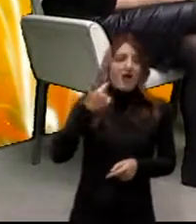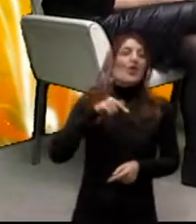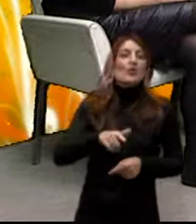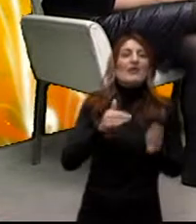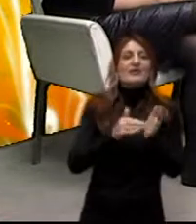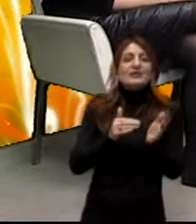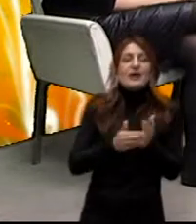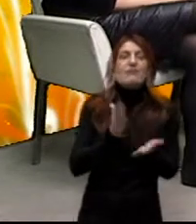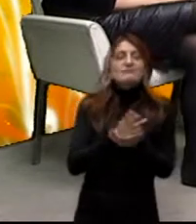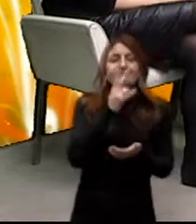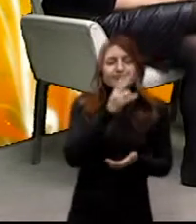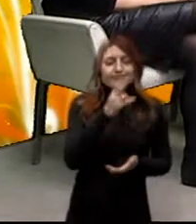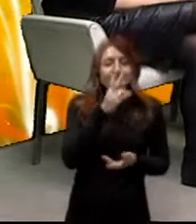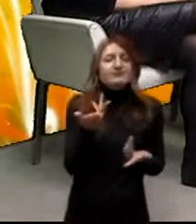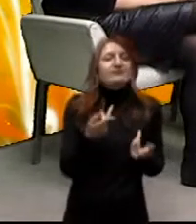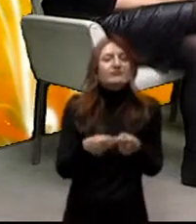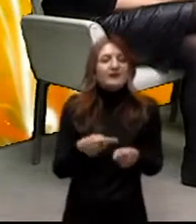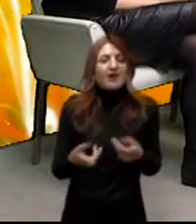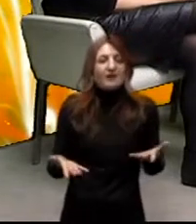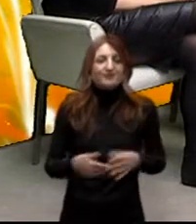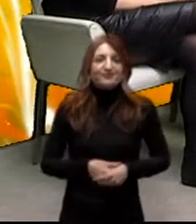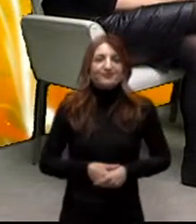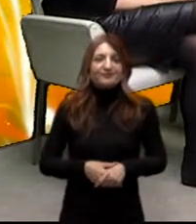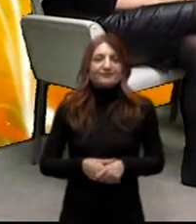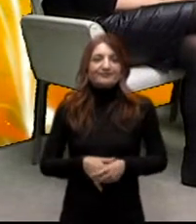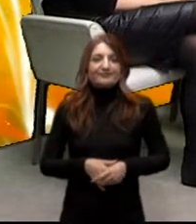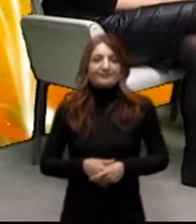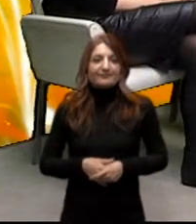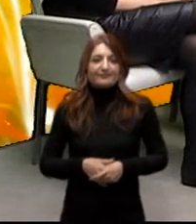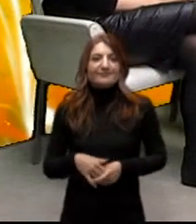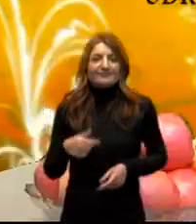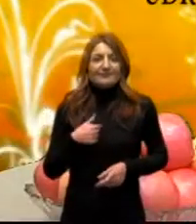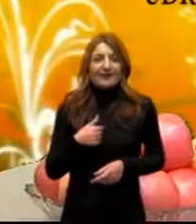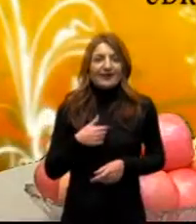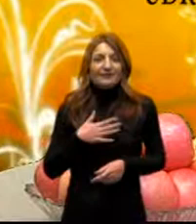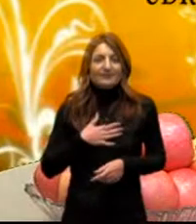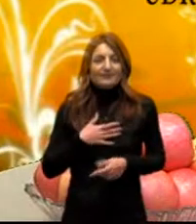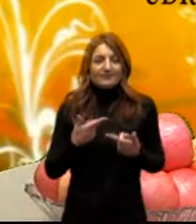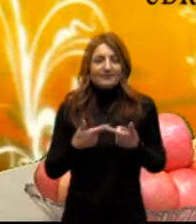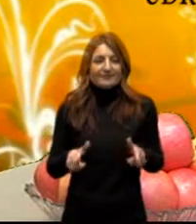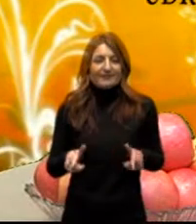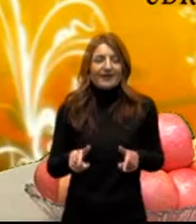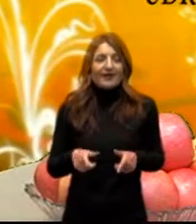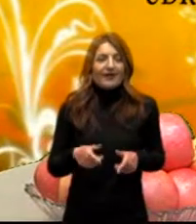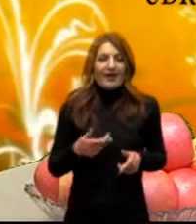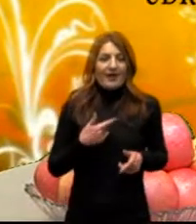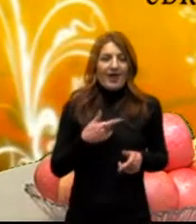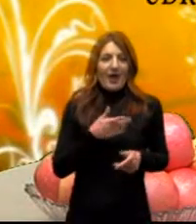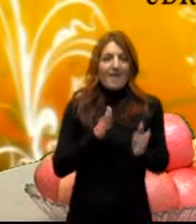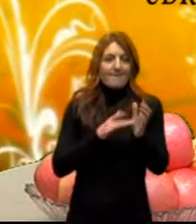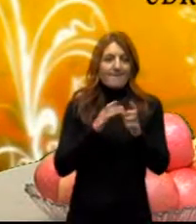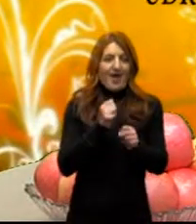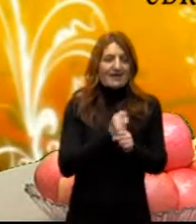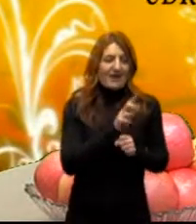sa svakog aspekta pogledati. Jel? Ja bih ipak... dozvoljavate vi, magistra Vlašić, da nam